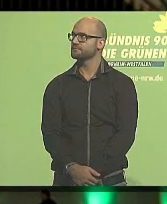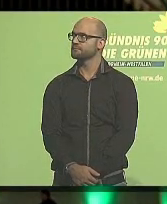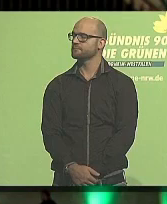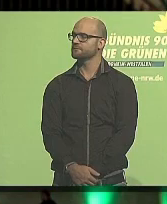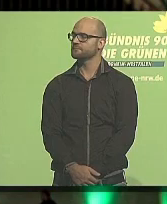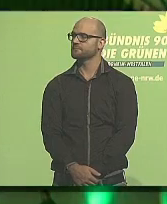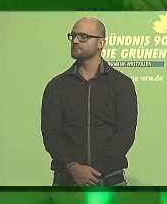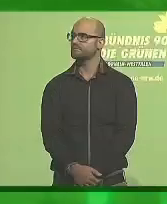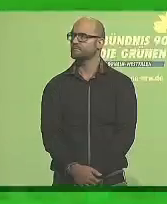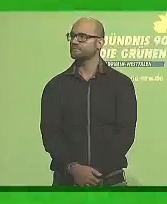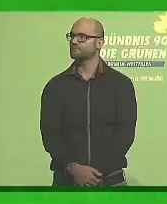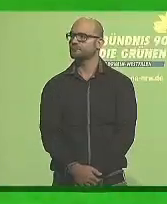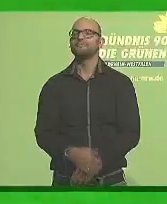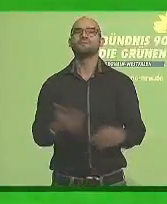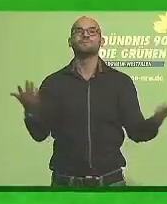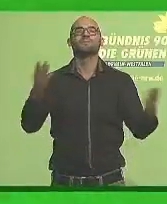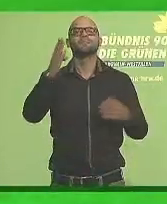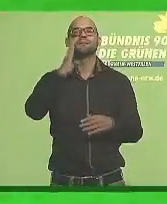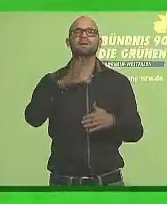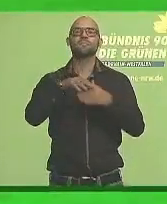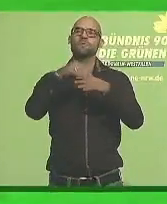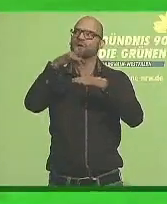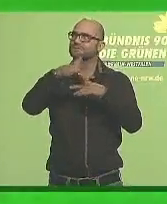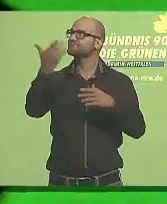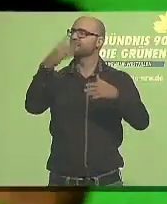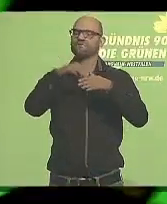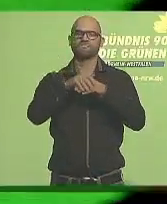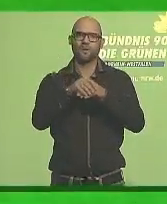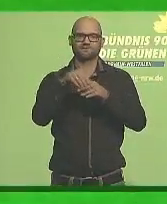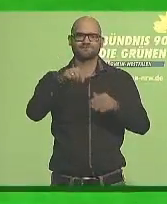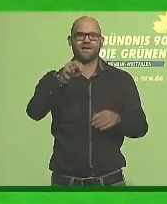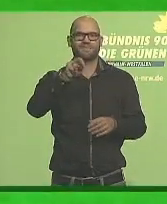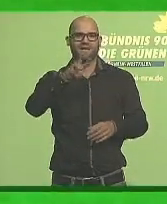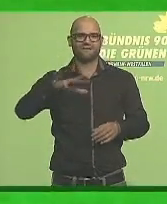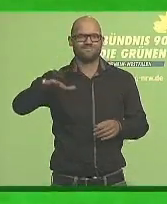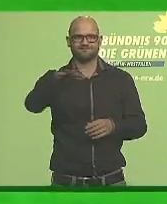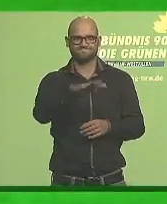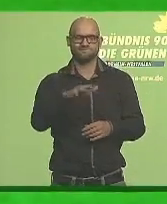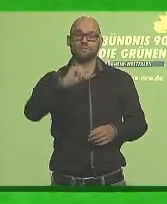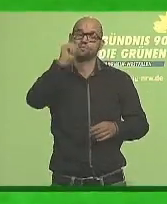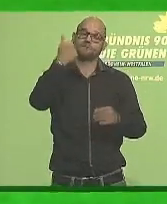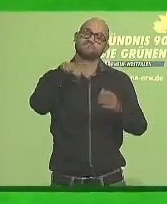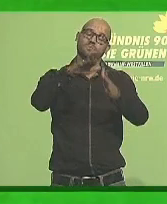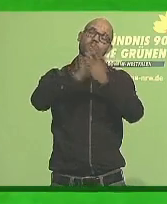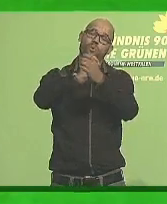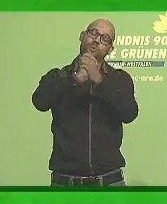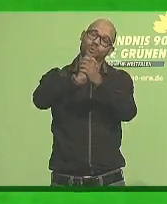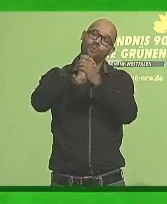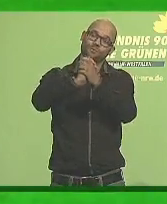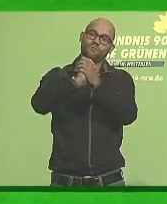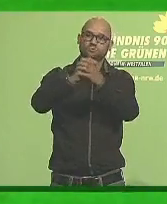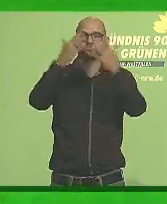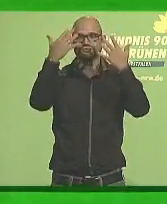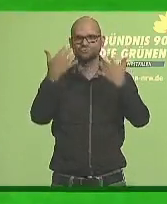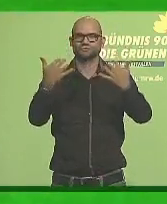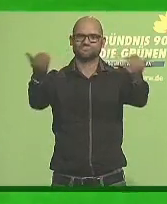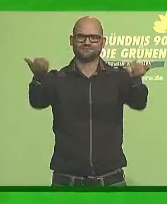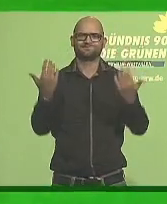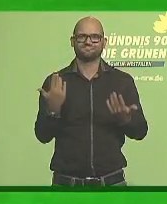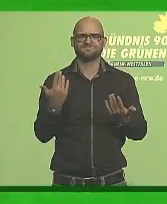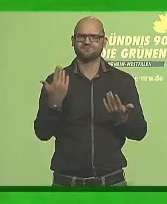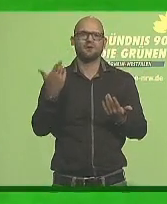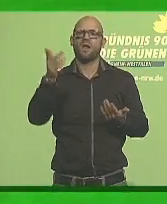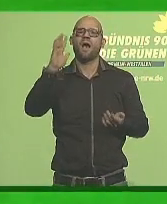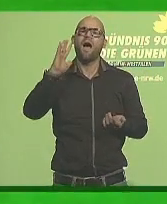Ja, liebe Freundinnen und Freunde hier in Nordrhein-Westfalen, zunächst mal herzlichen Glückwunsch, dass ihr eine erfolgreiche,